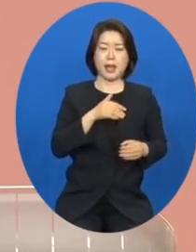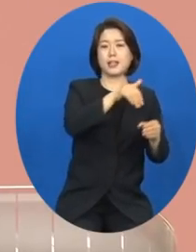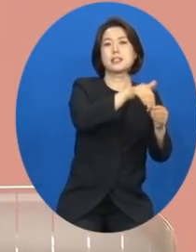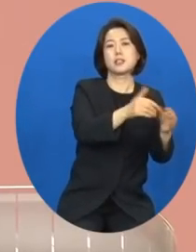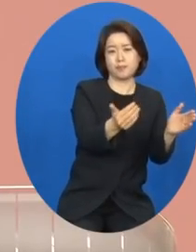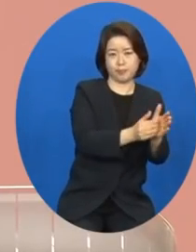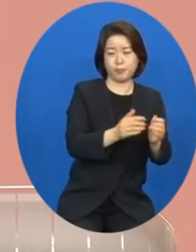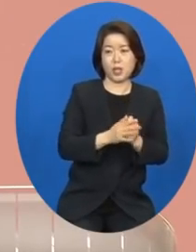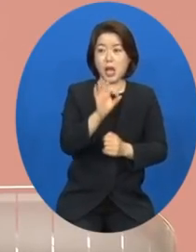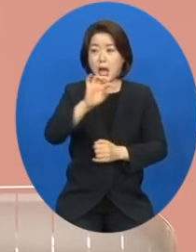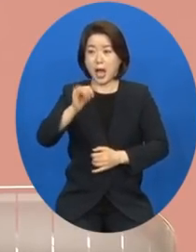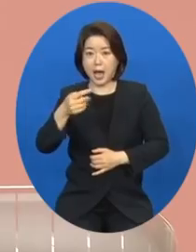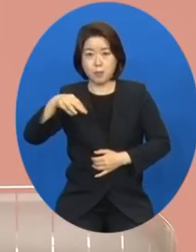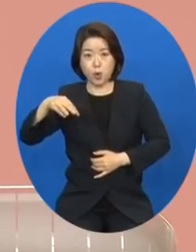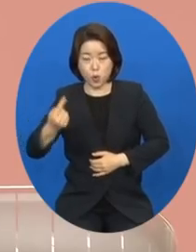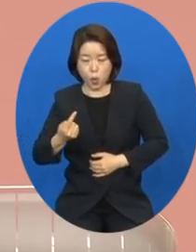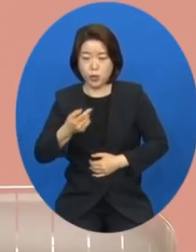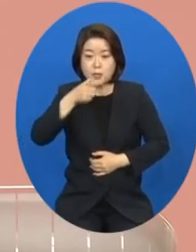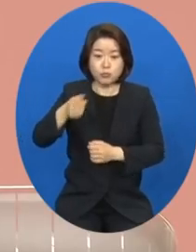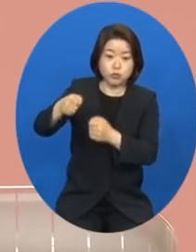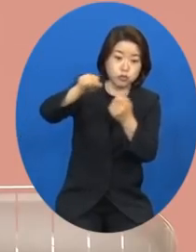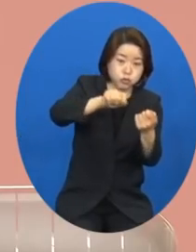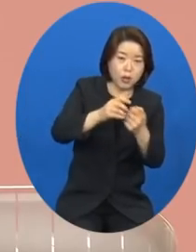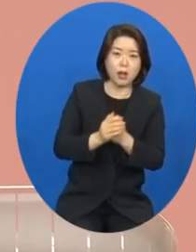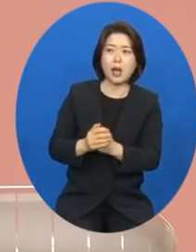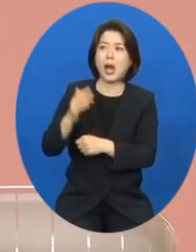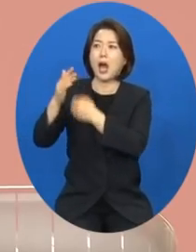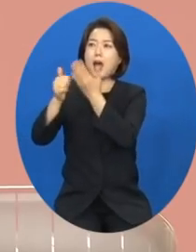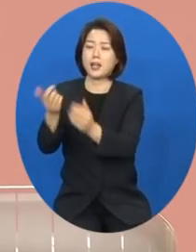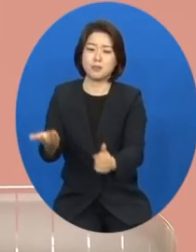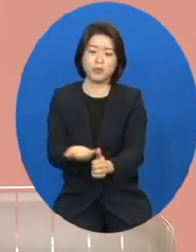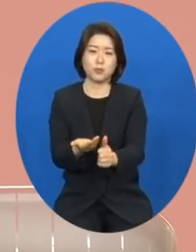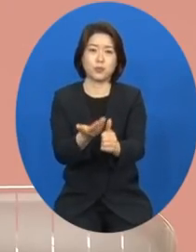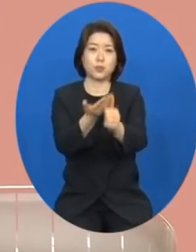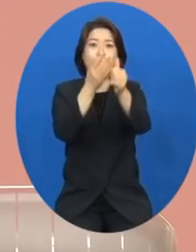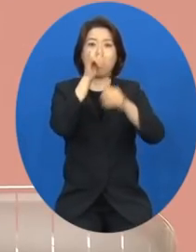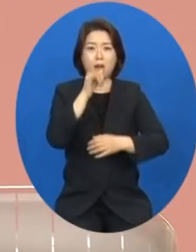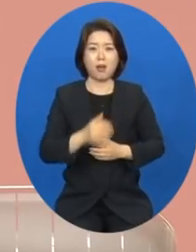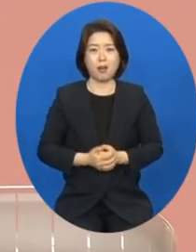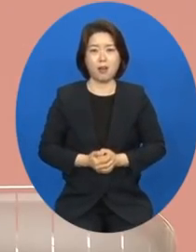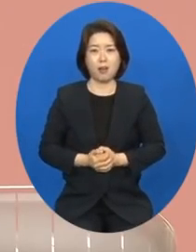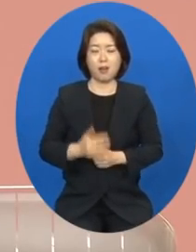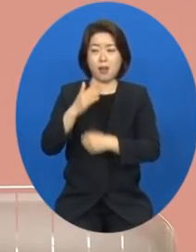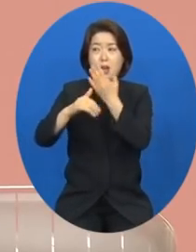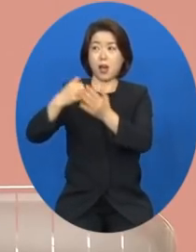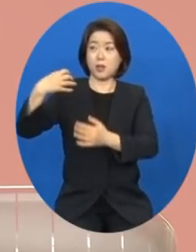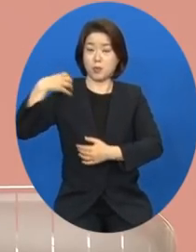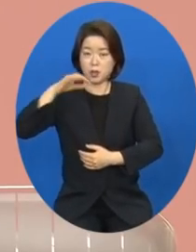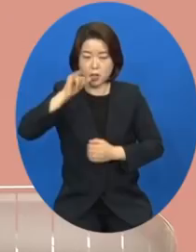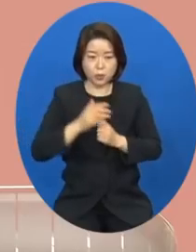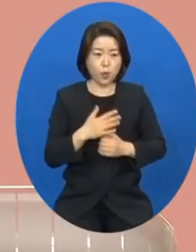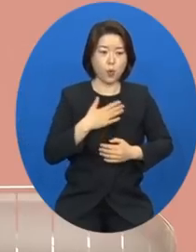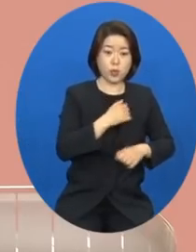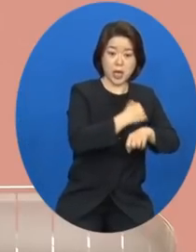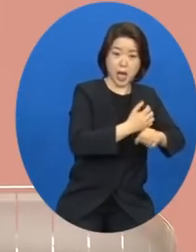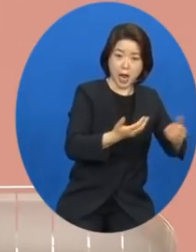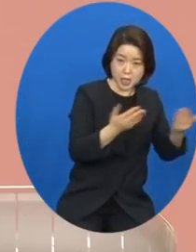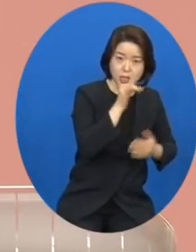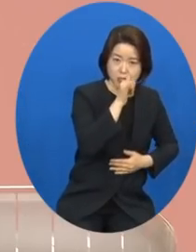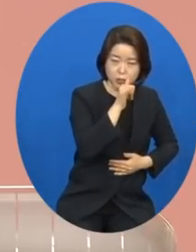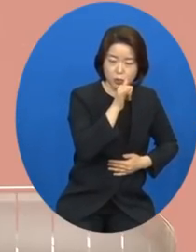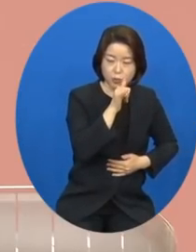아볼로는 물을 주었습니다 그리고 하나님은 자락에 하셨다는 거예요 하나님의 역할이 있고 우리가 해야 할 역할이